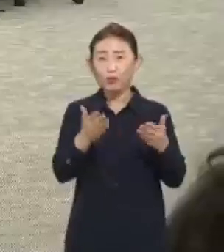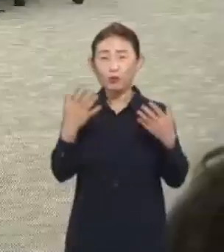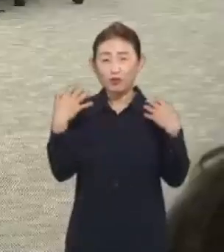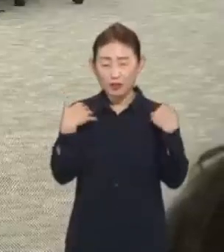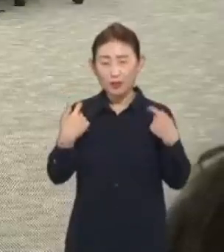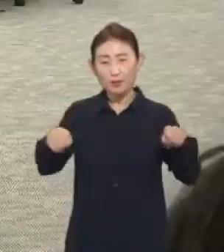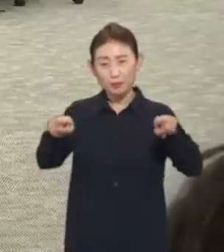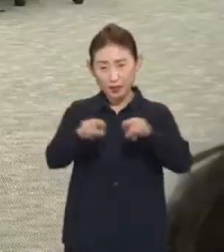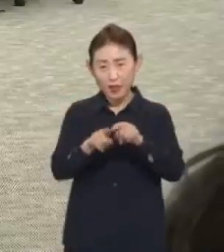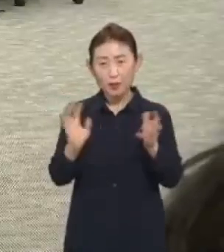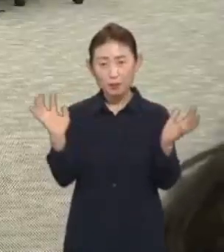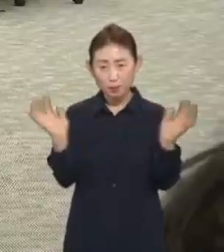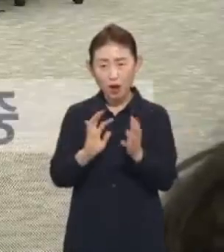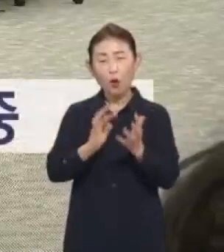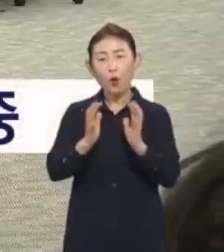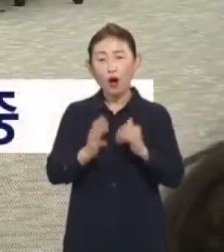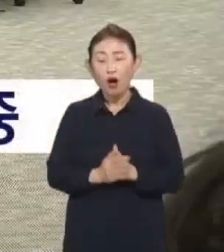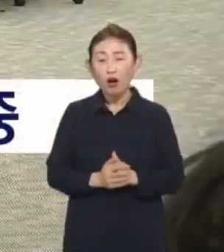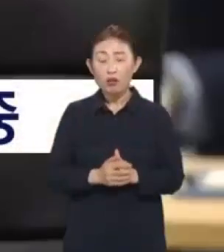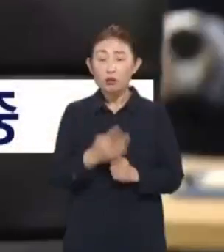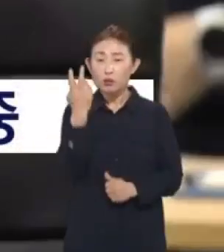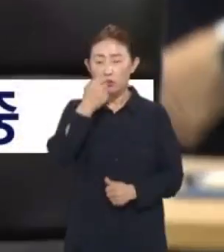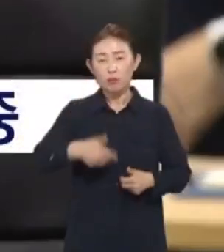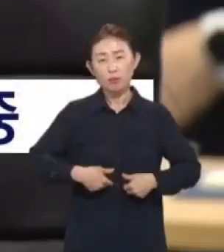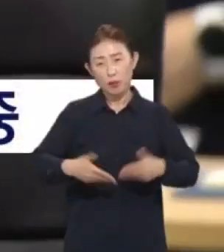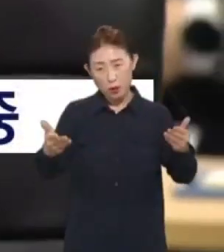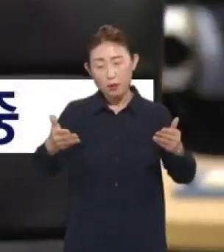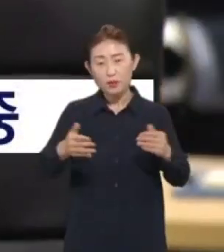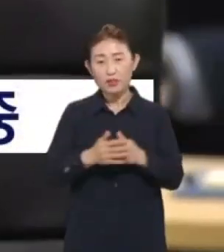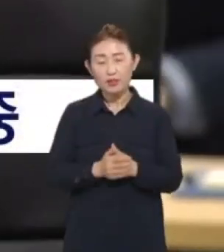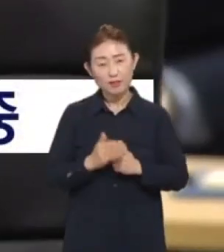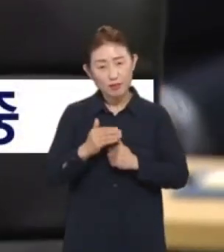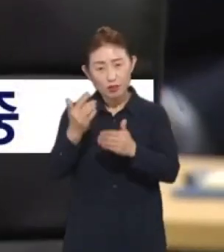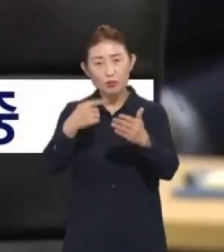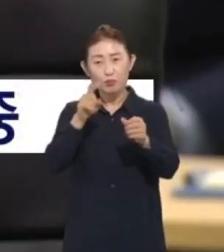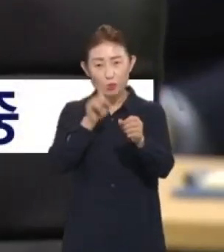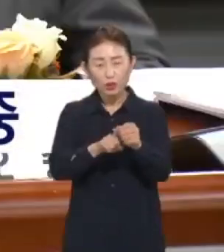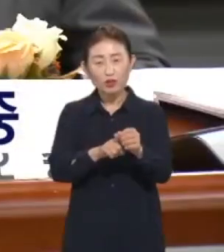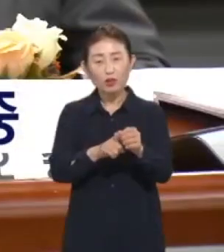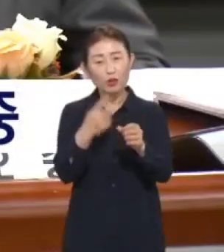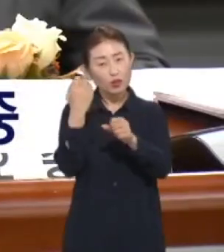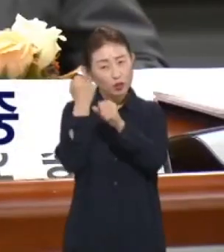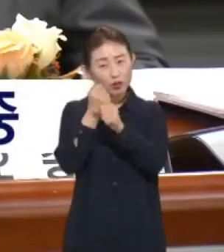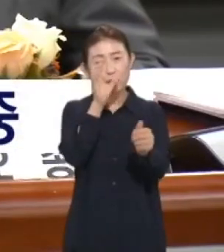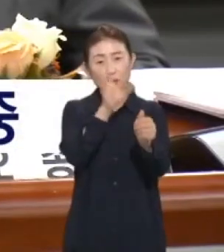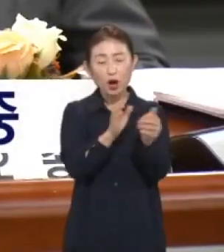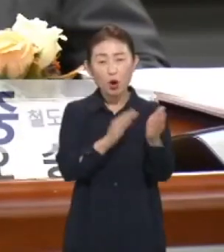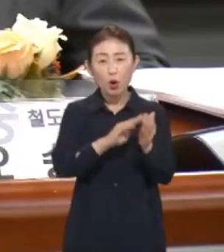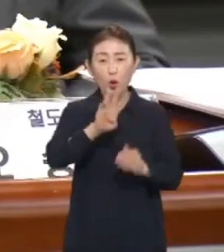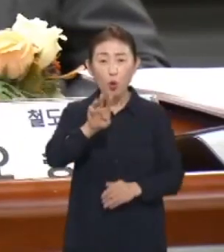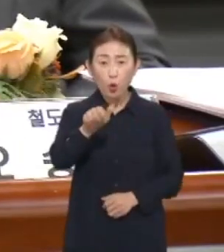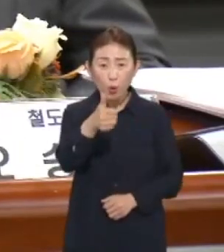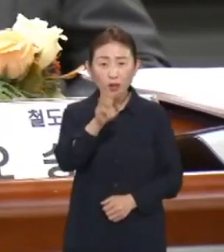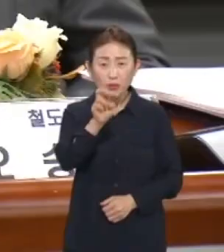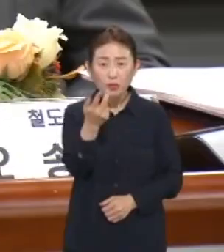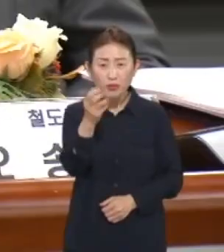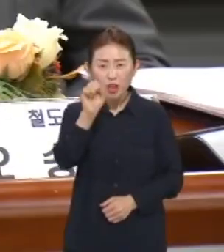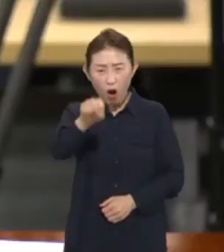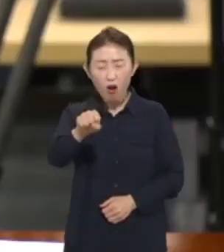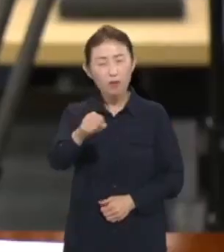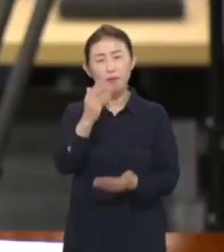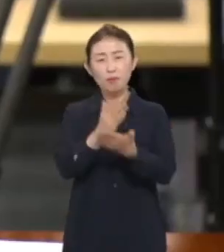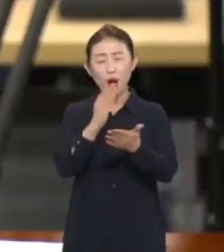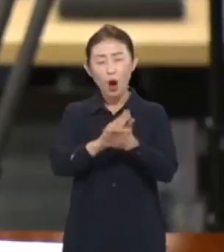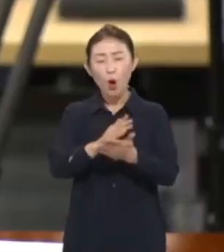열어 서산공항을 예타 조사 없이 추진하기 위한 용역을 진행하기로 했습니다. 532억 원이던 사업비를 500억